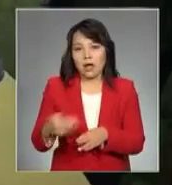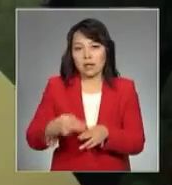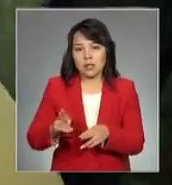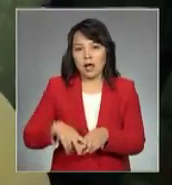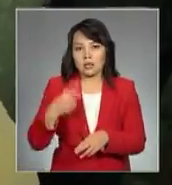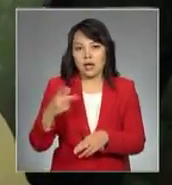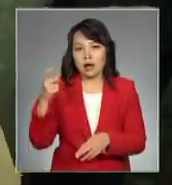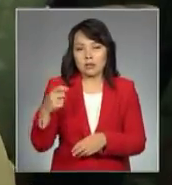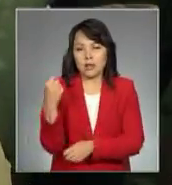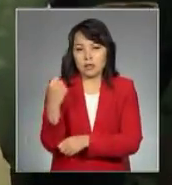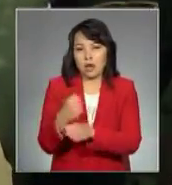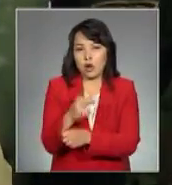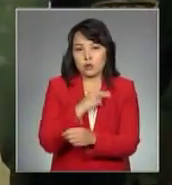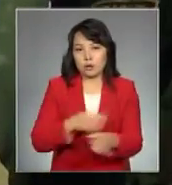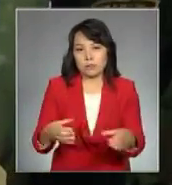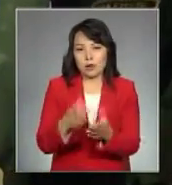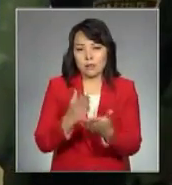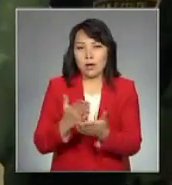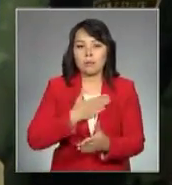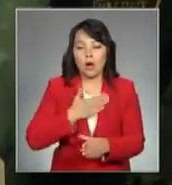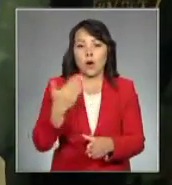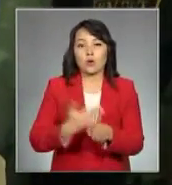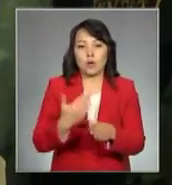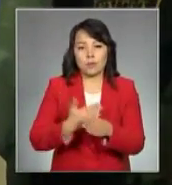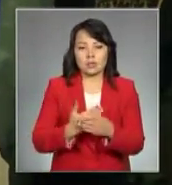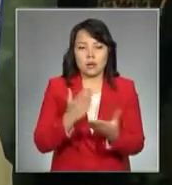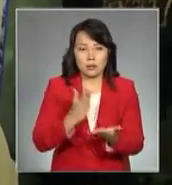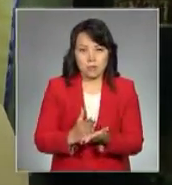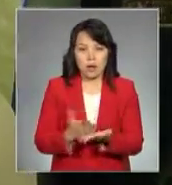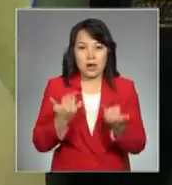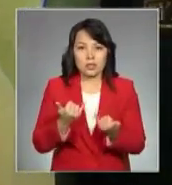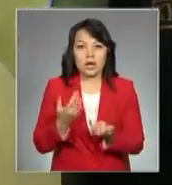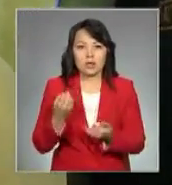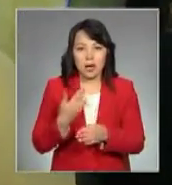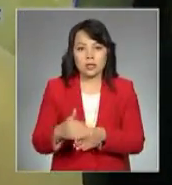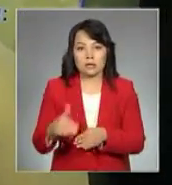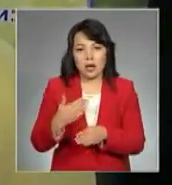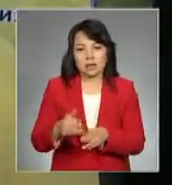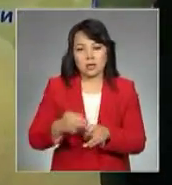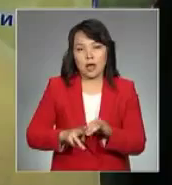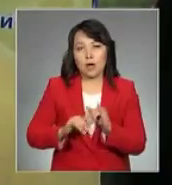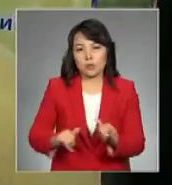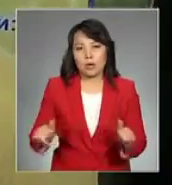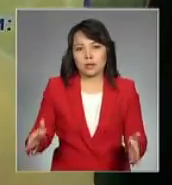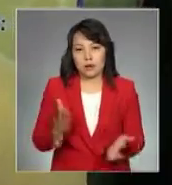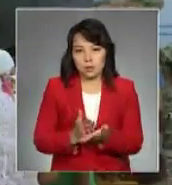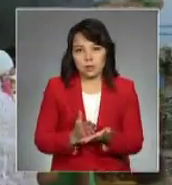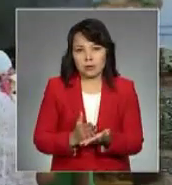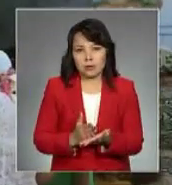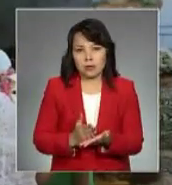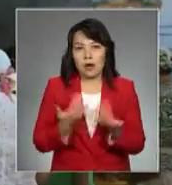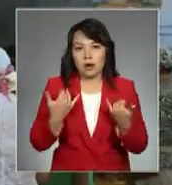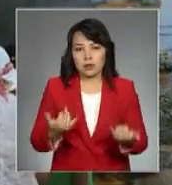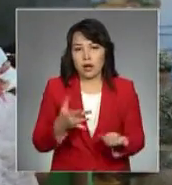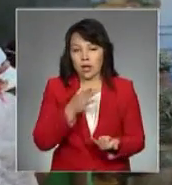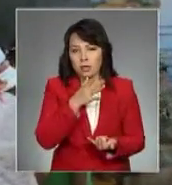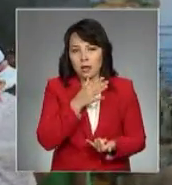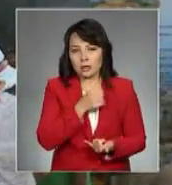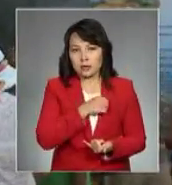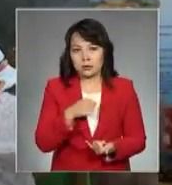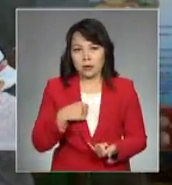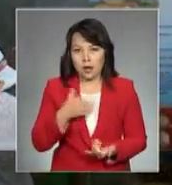адам жұмыс істейміз. Көмекшім бар. Енді ақырын үлкейтіп отырмыз, сияқ сап жатырмыз деген сияқты. Біз бүгінгі